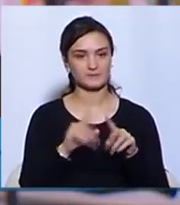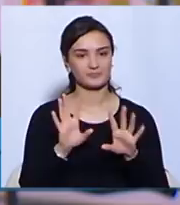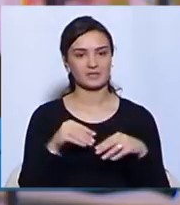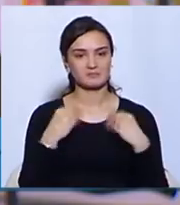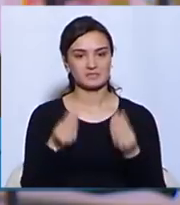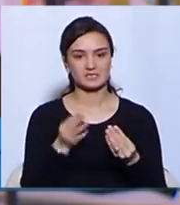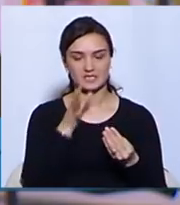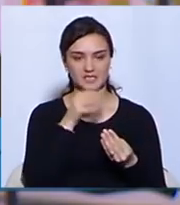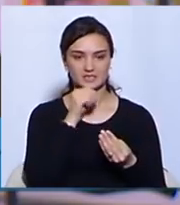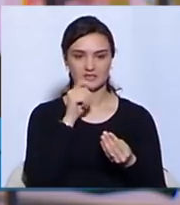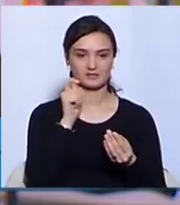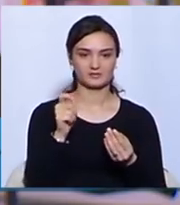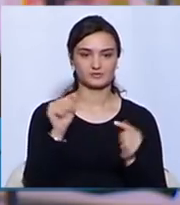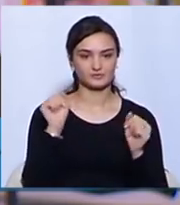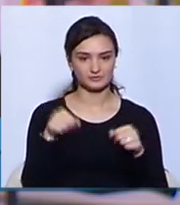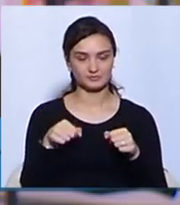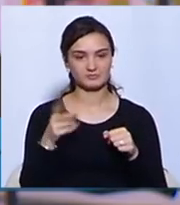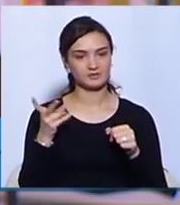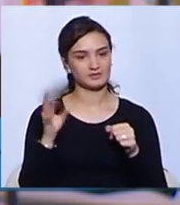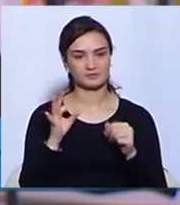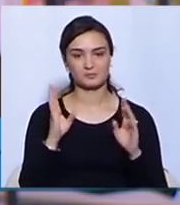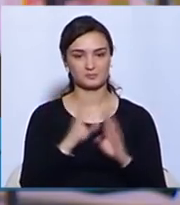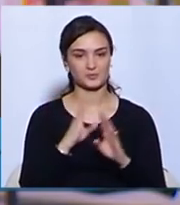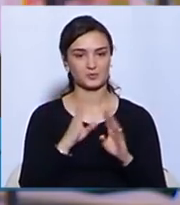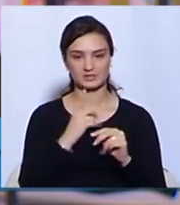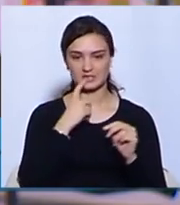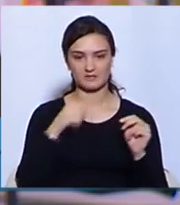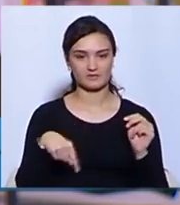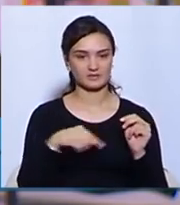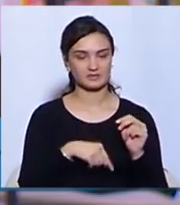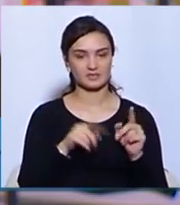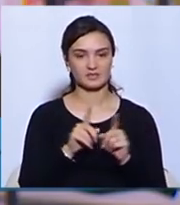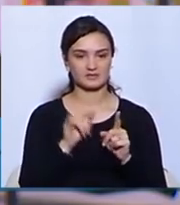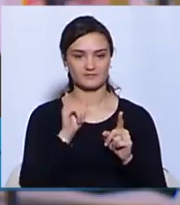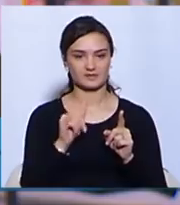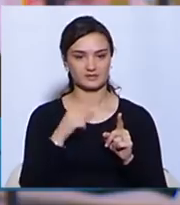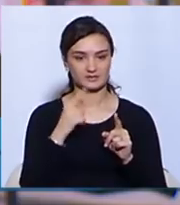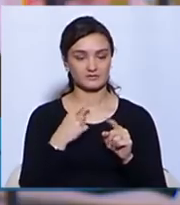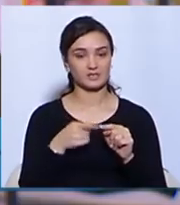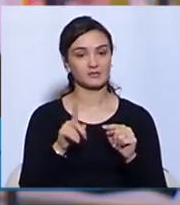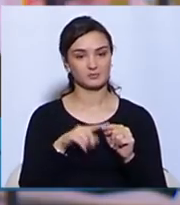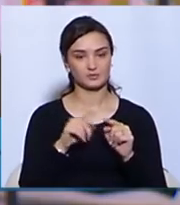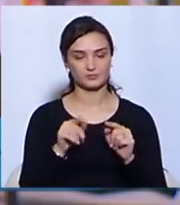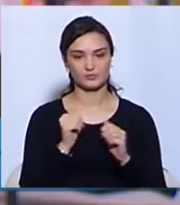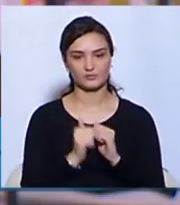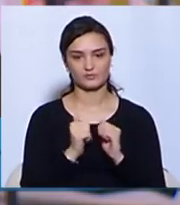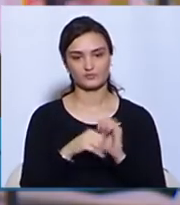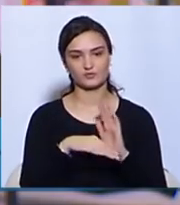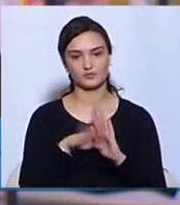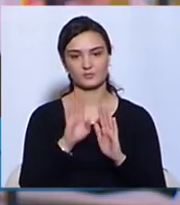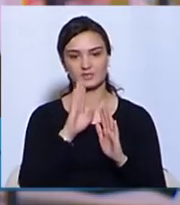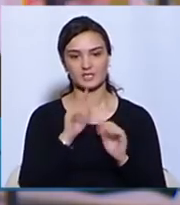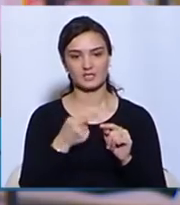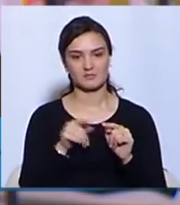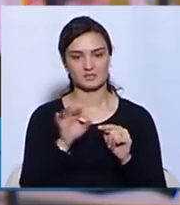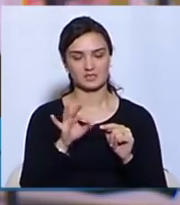იმდენი ასაკი, როგორც ვთქვათ, შეეფერება ვიზუალურად, მაგრამ საკვერცხეზე ამას ვერ იტყვი. ამიტომ ყოველთვის ჯობს ქალმა